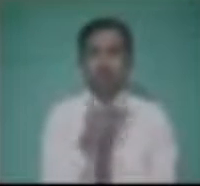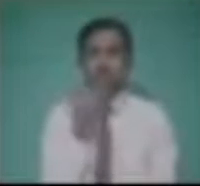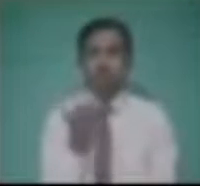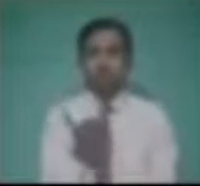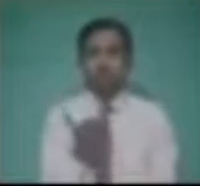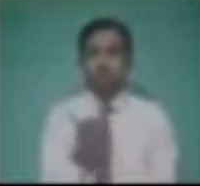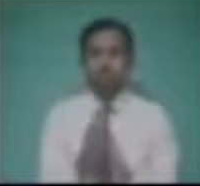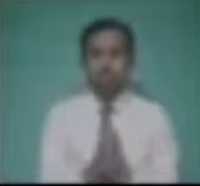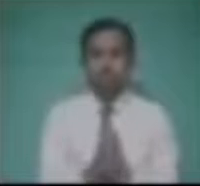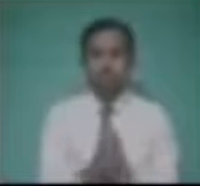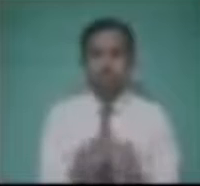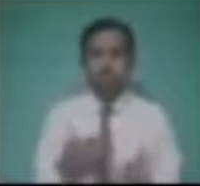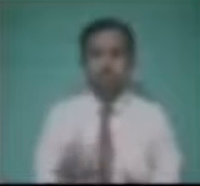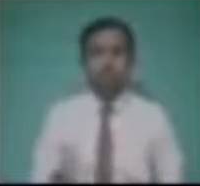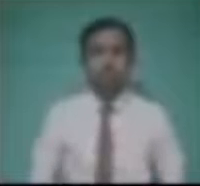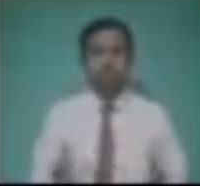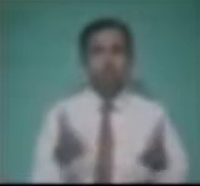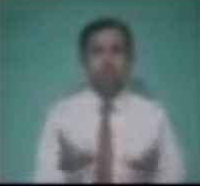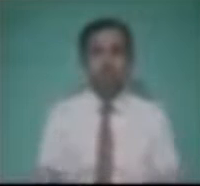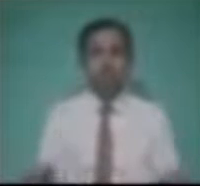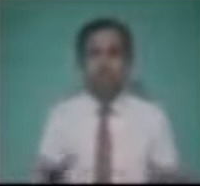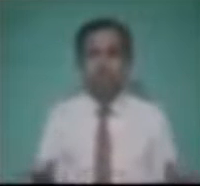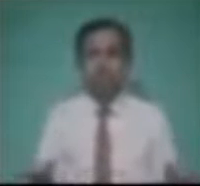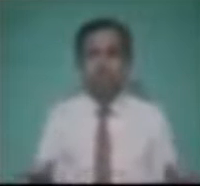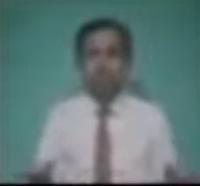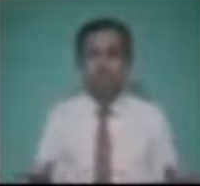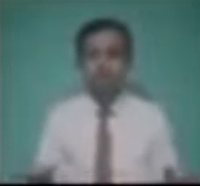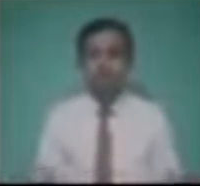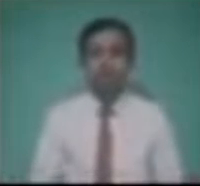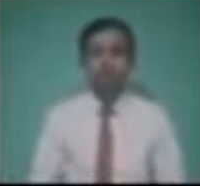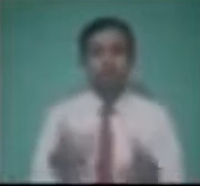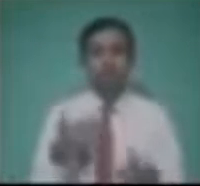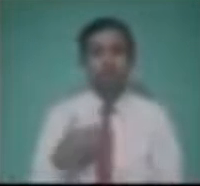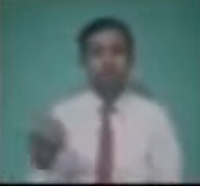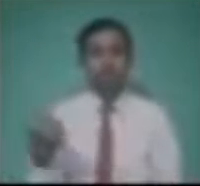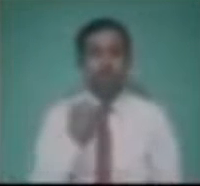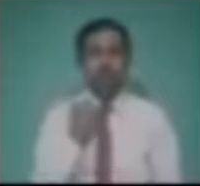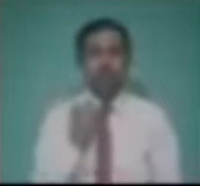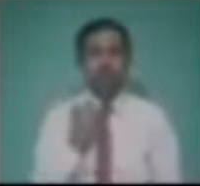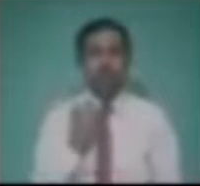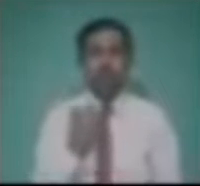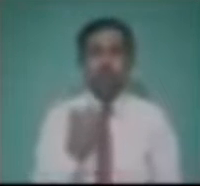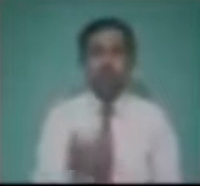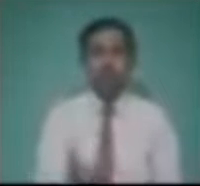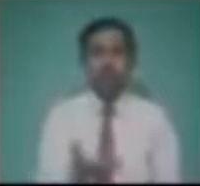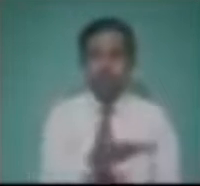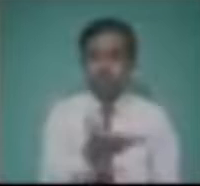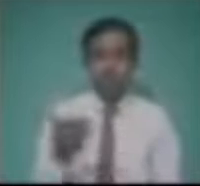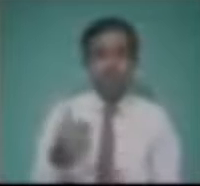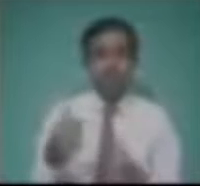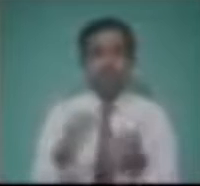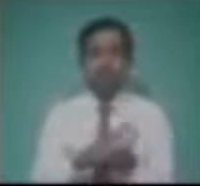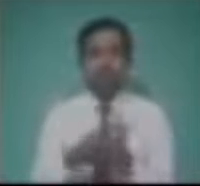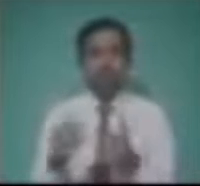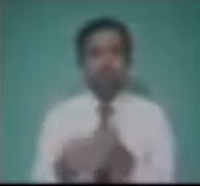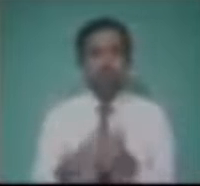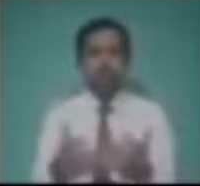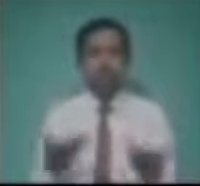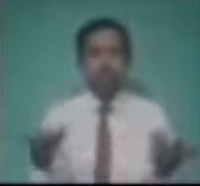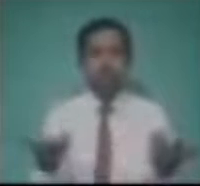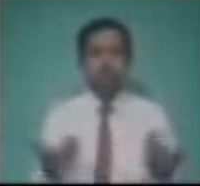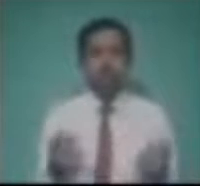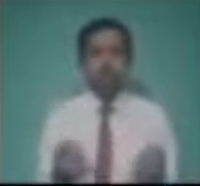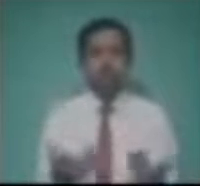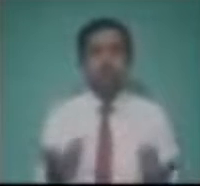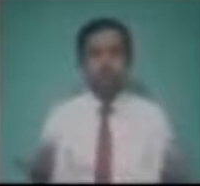පුළුවන්. වැඳලා හැබැයි අපිට පාරෙන් නම් බහින්න බැරි හේවි. බොහොම ස්තුතියි. පාරේ මිනිස්සු අපිට ගහලා එලවාවි. තවුන්නාසලා හැදෙන්නේ නැහැ. තවුන්නාසලට